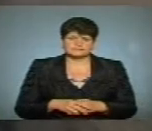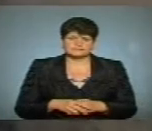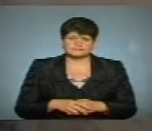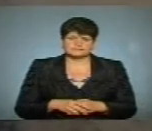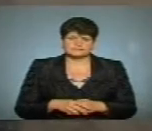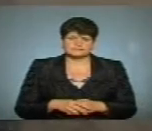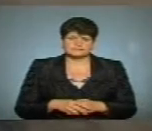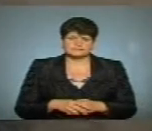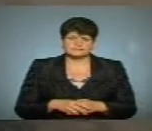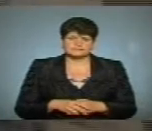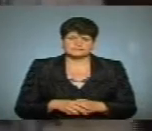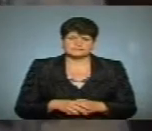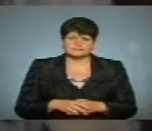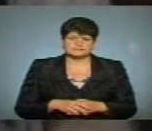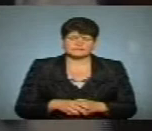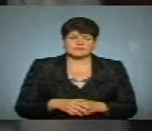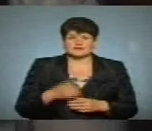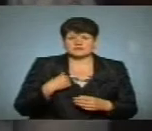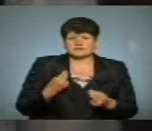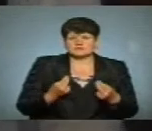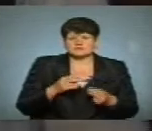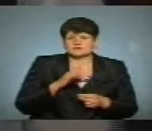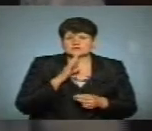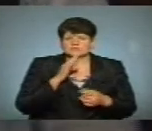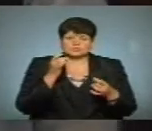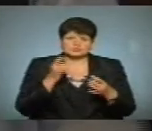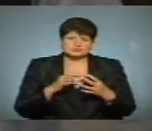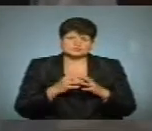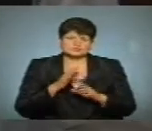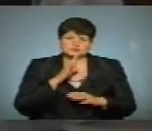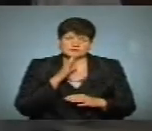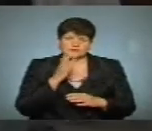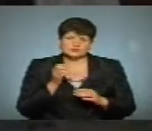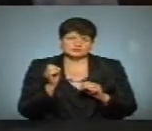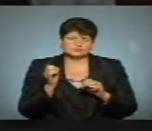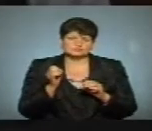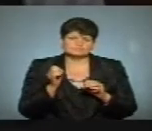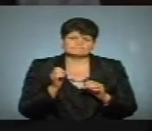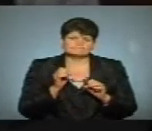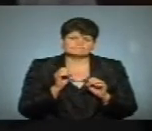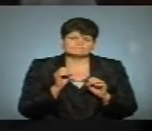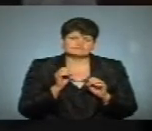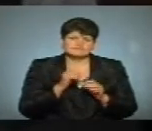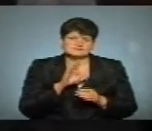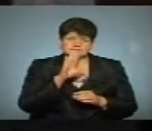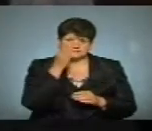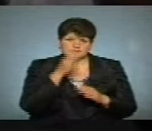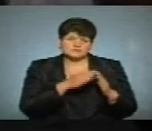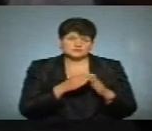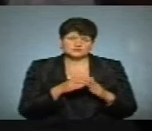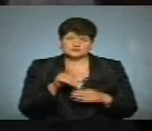Дивись, я з правої сторони, Роксана. Я граю дівчину, просту сільську дівчину, яку здав сусід, до речі, сусід.